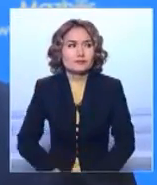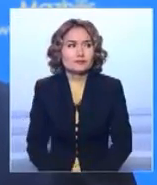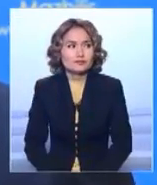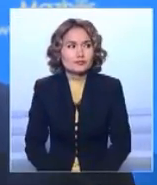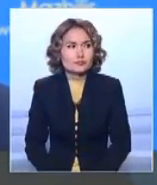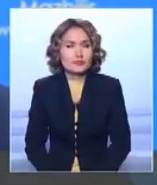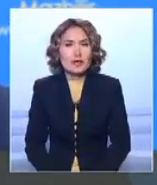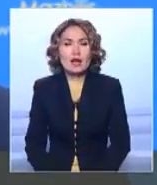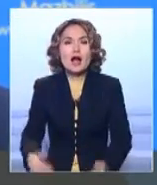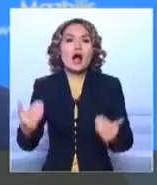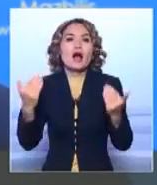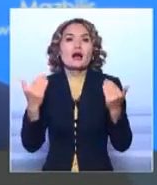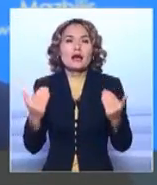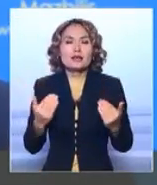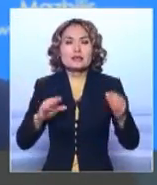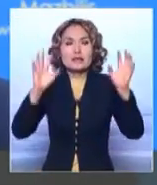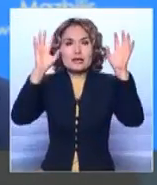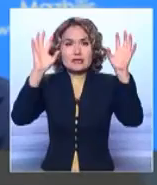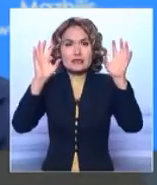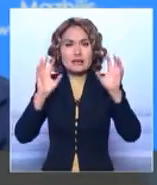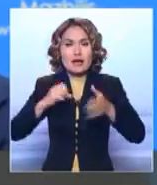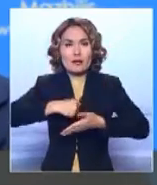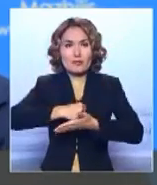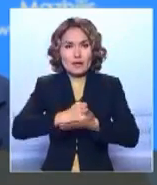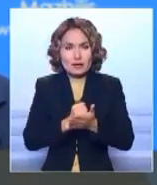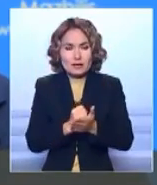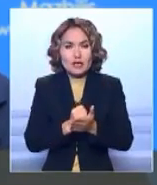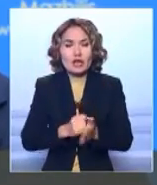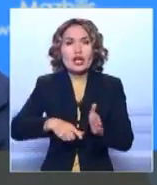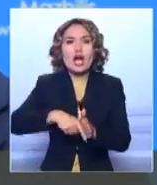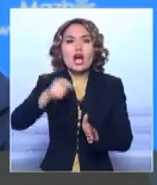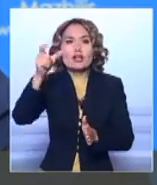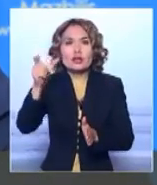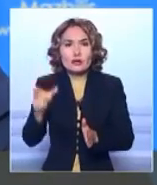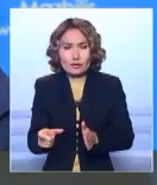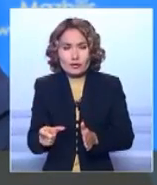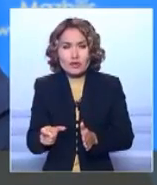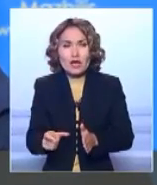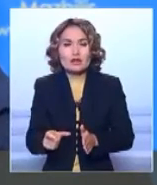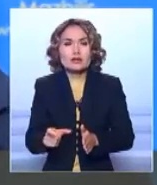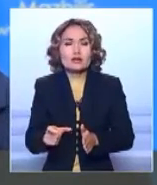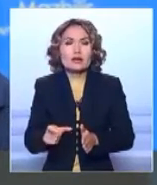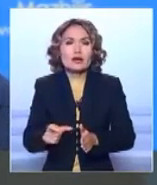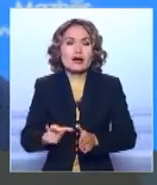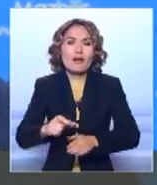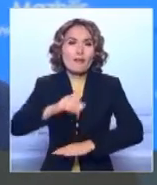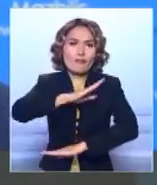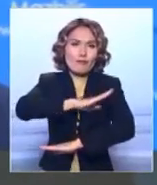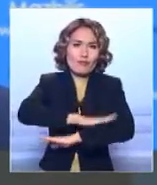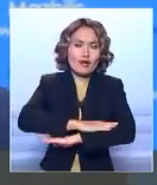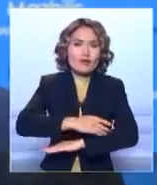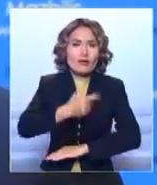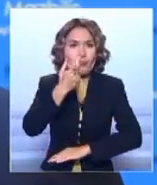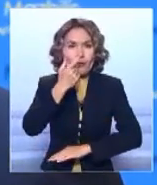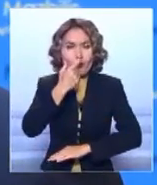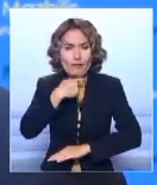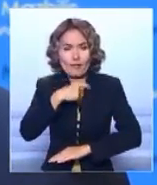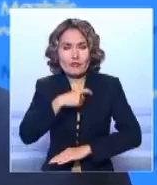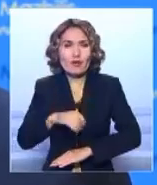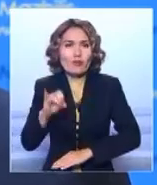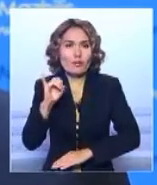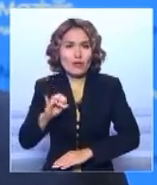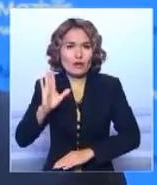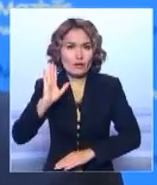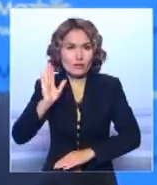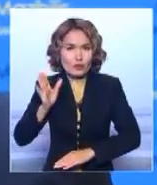Барлық заңға сәйкес болуы, мысалы депутат қандай да біреуді сынайтын болса, тек қана тексерілген